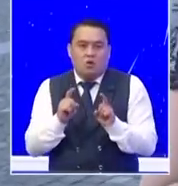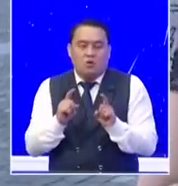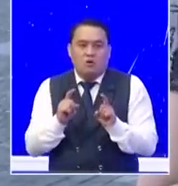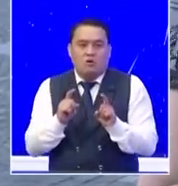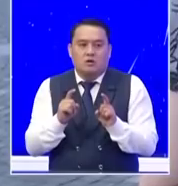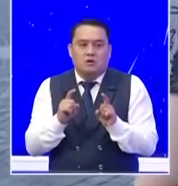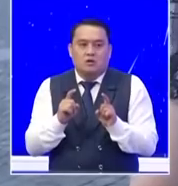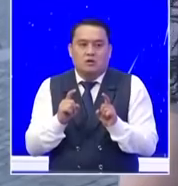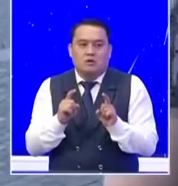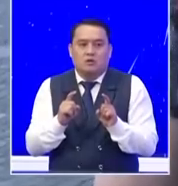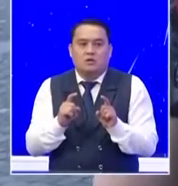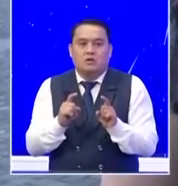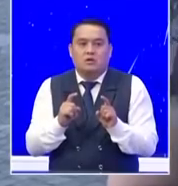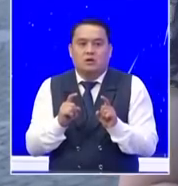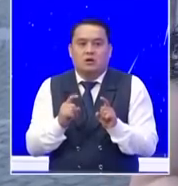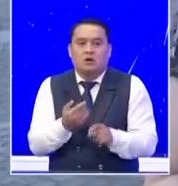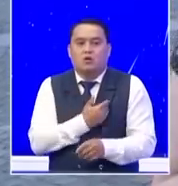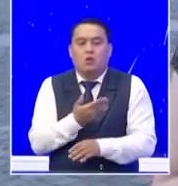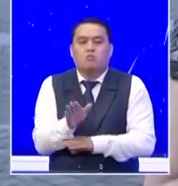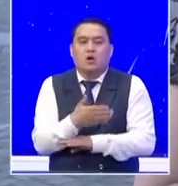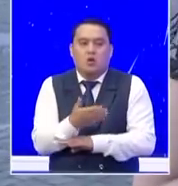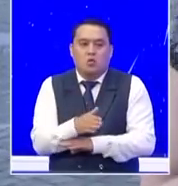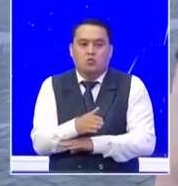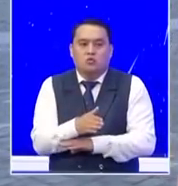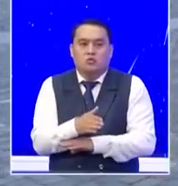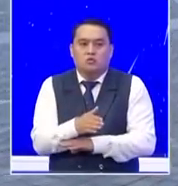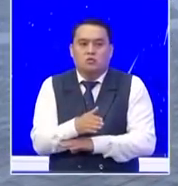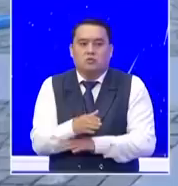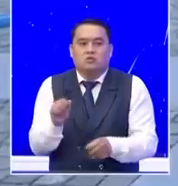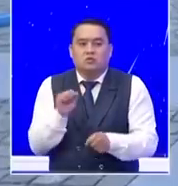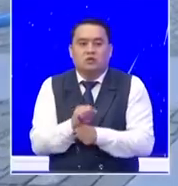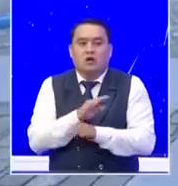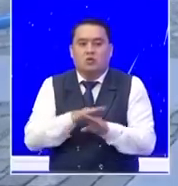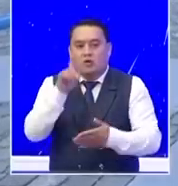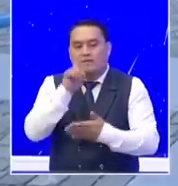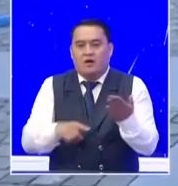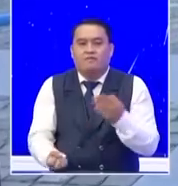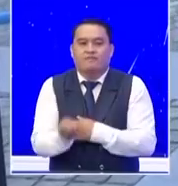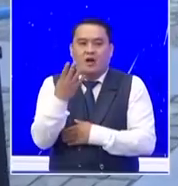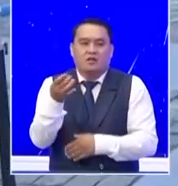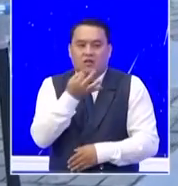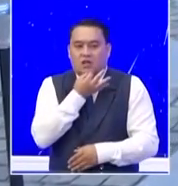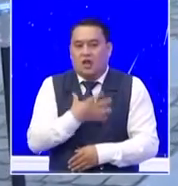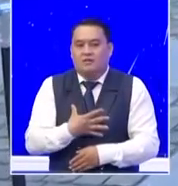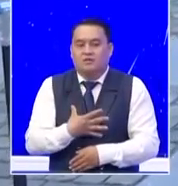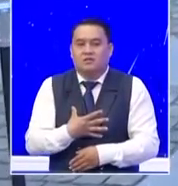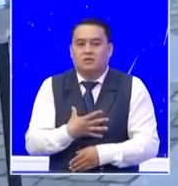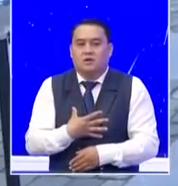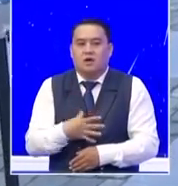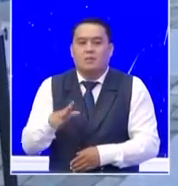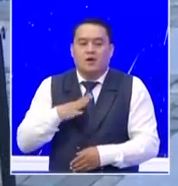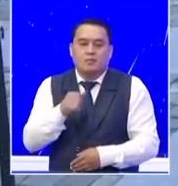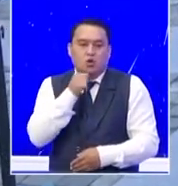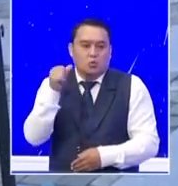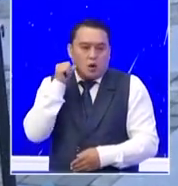как раз таки вот детям раздолье, хоть погуляем. Надеюсь, его не прикроют скоро. Фонтаны классные, нам нравятся. Мы в том